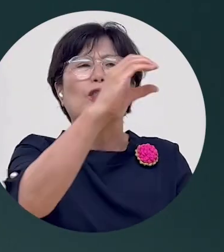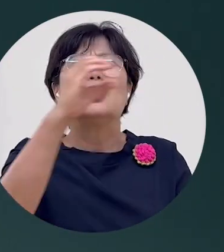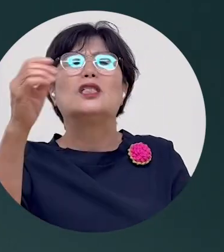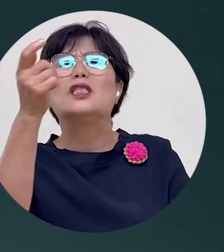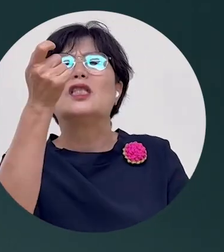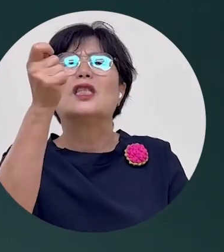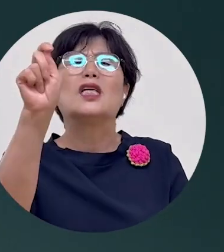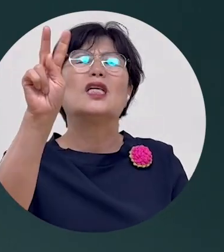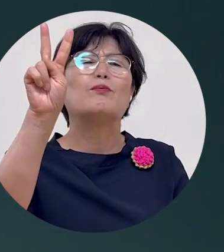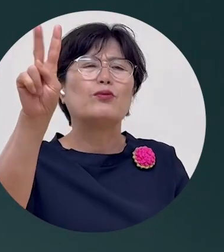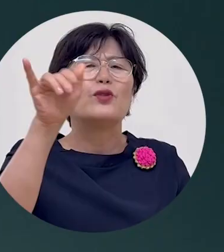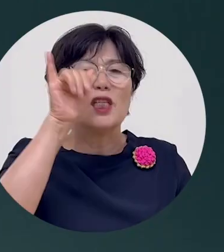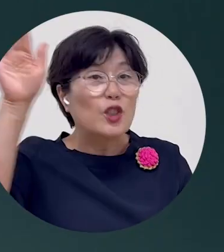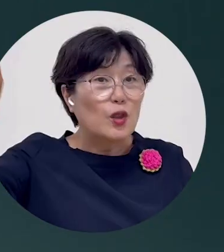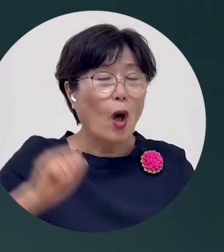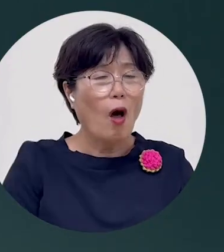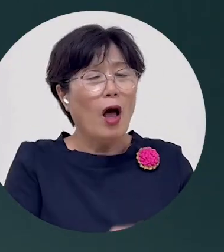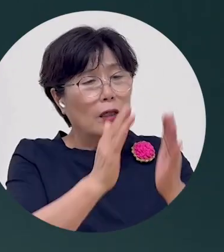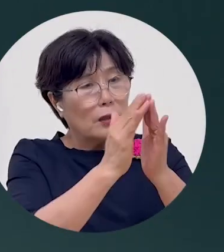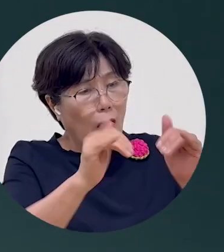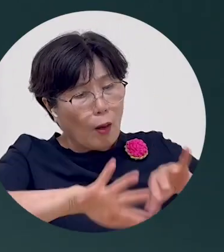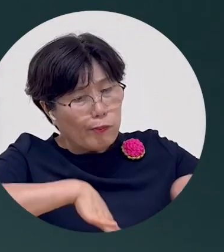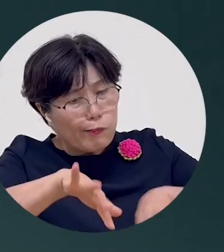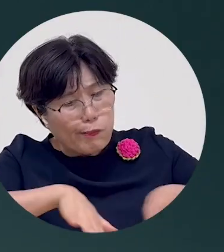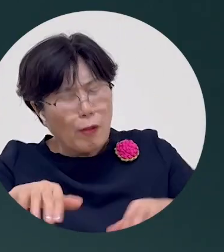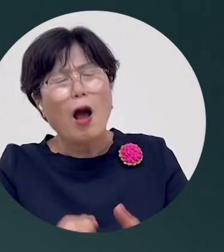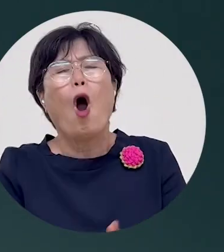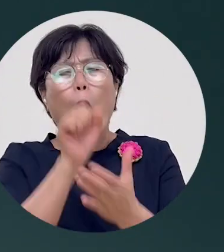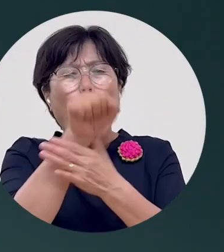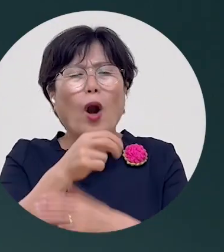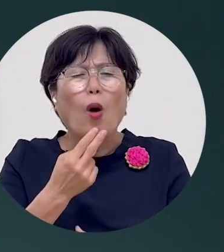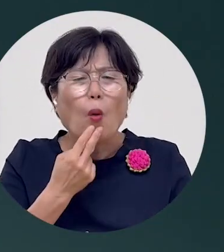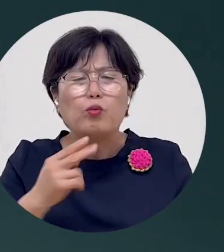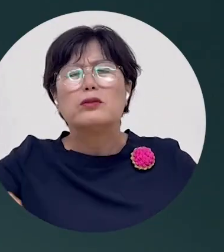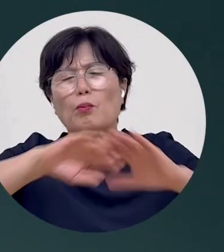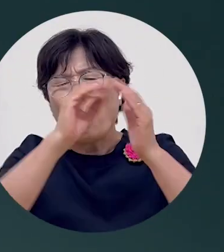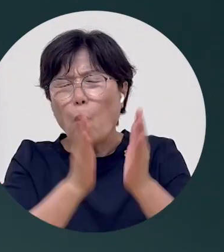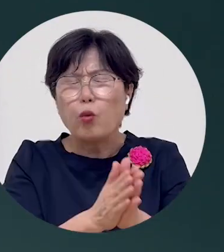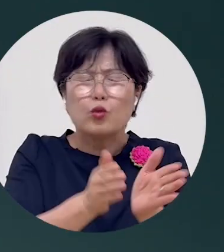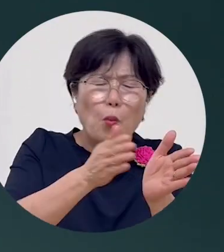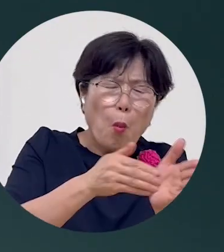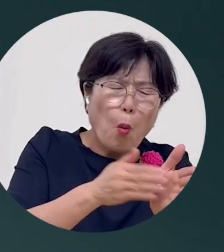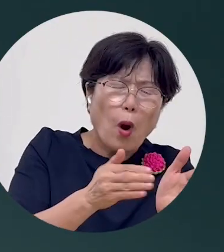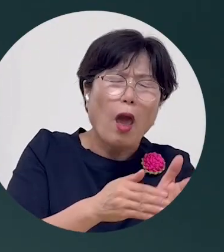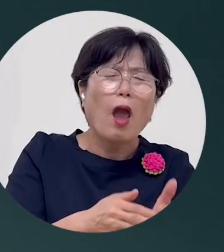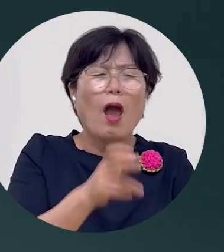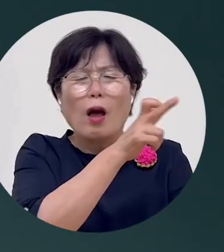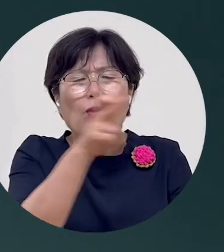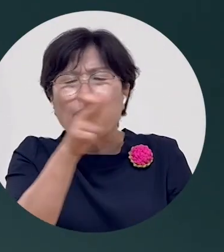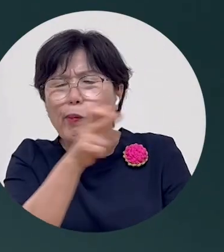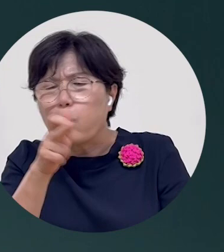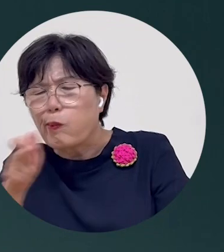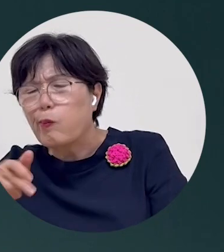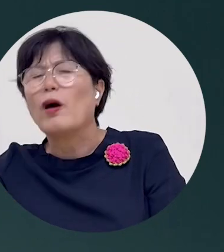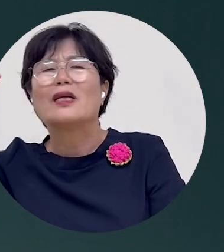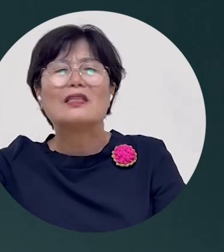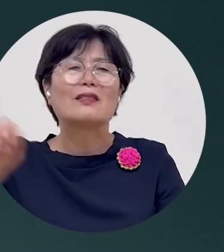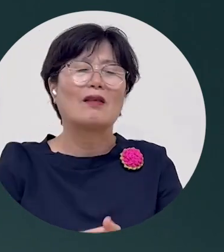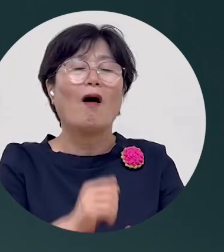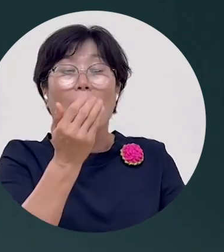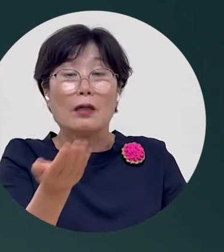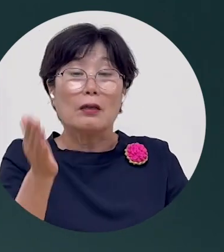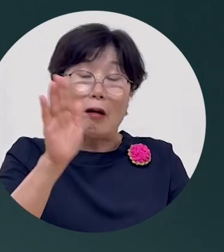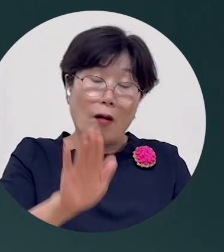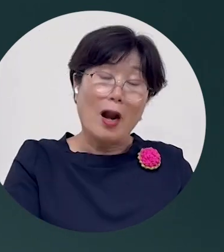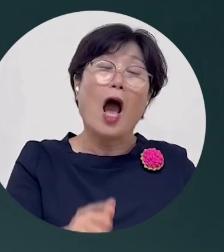역시 사람들의 일거수일투족을 허락 없이 몰래 보고 있습니다.